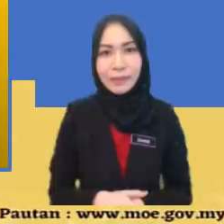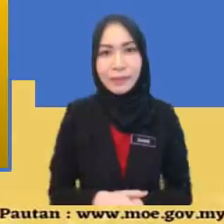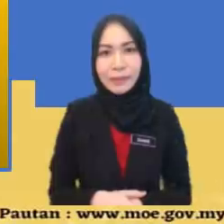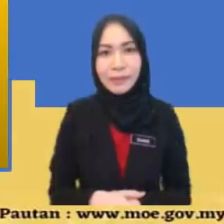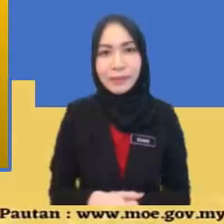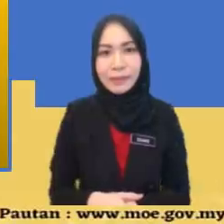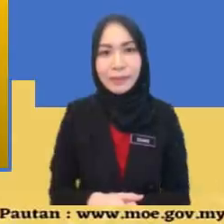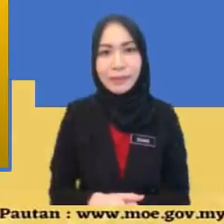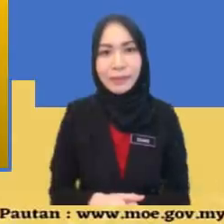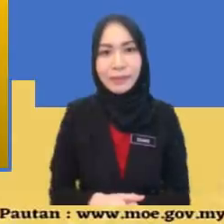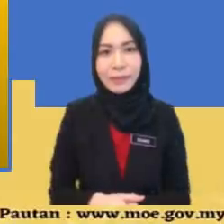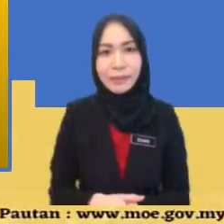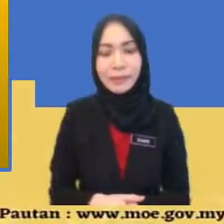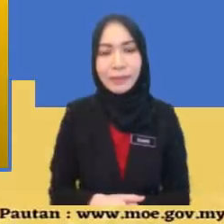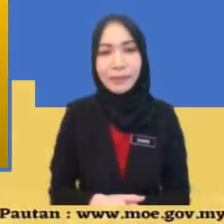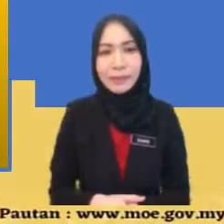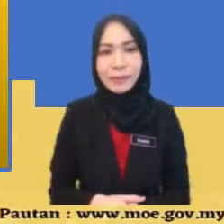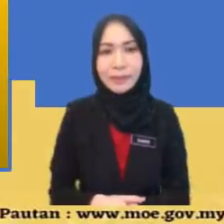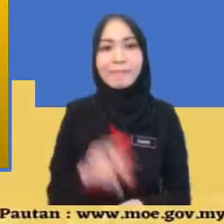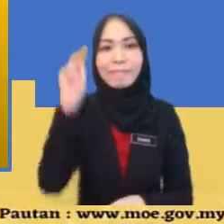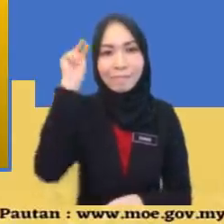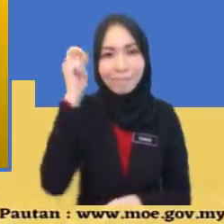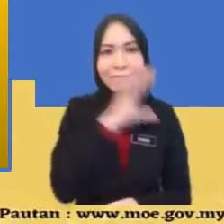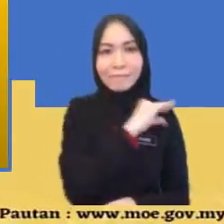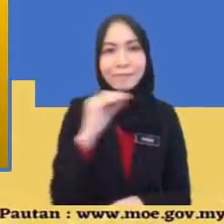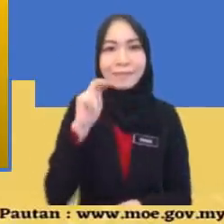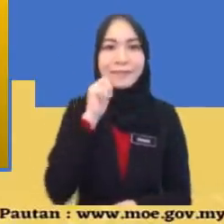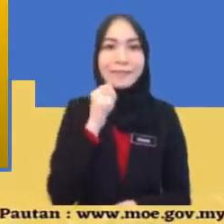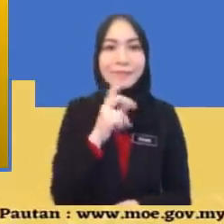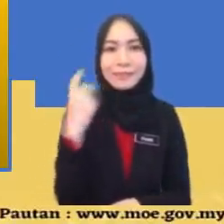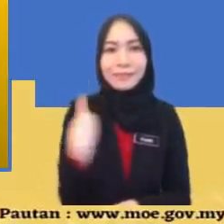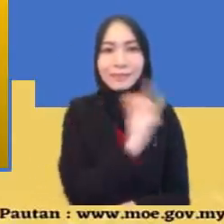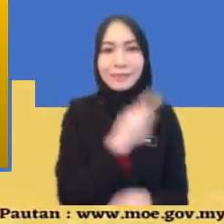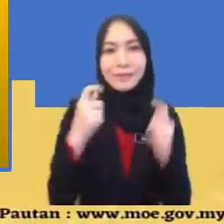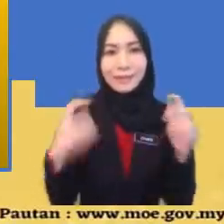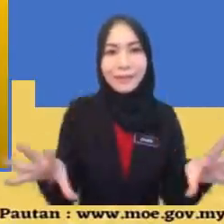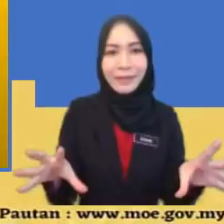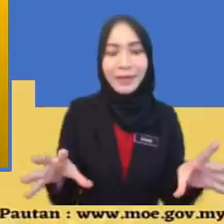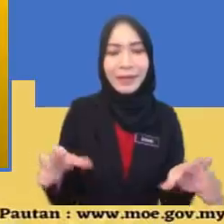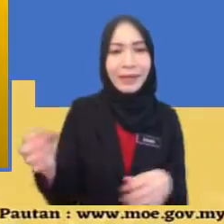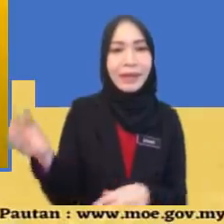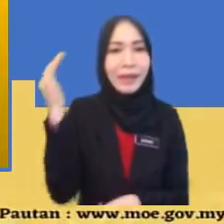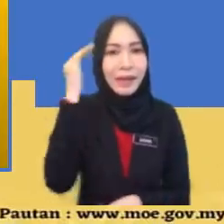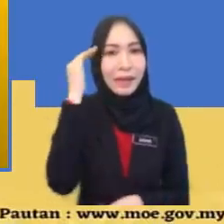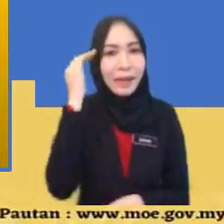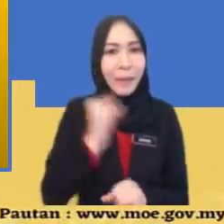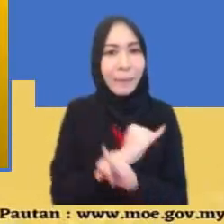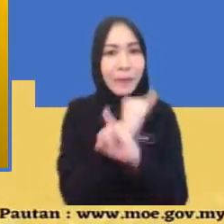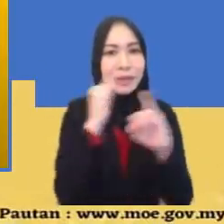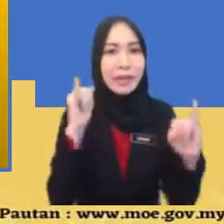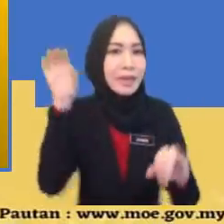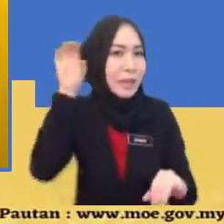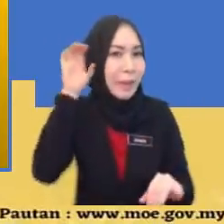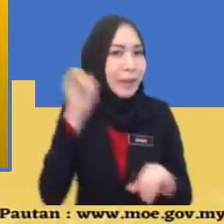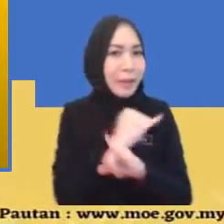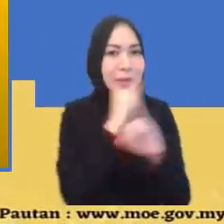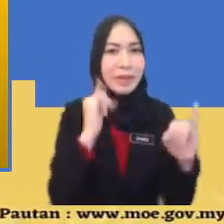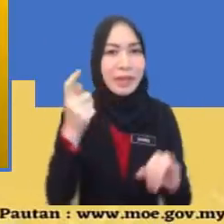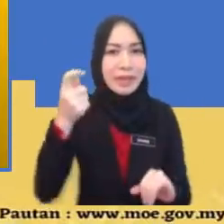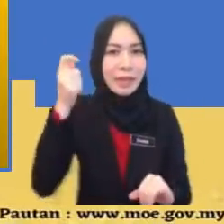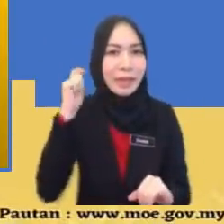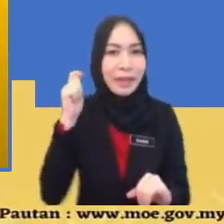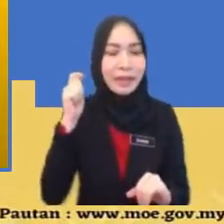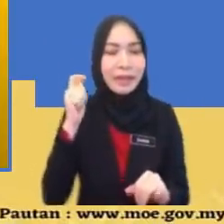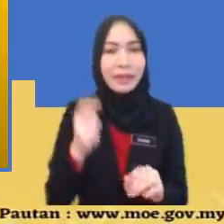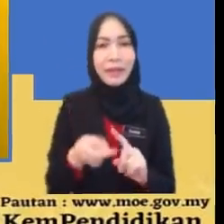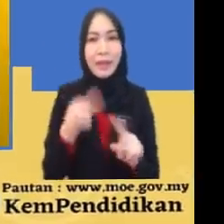Hai pohon-pohon dan pohon-pohon kita telah pun mendengar penjelasan mengenai program pemerikasaan pelaksanaan kurikulum daripada yang